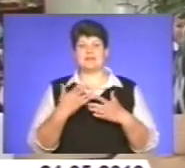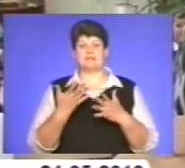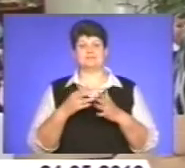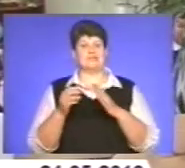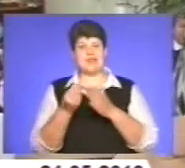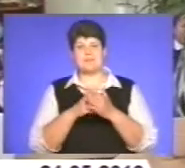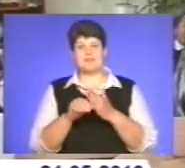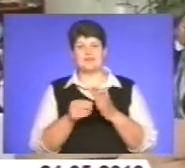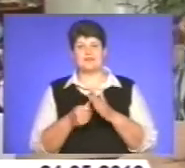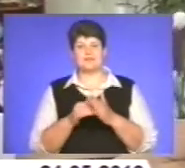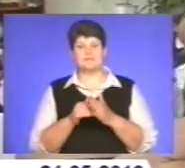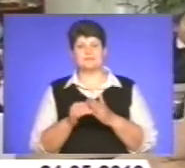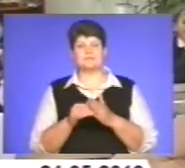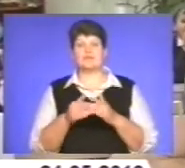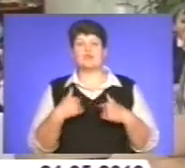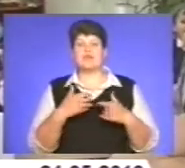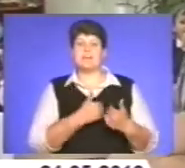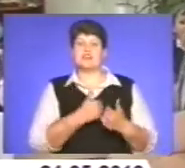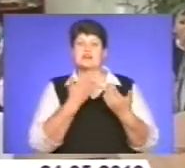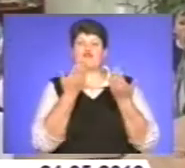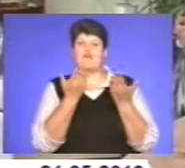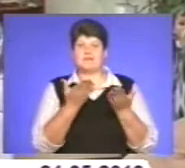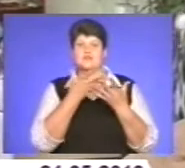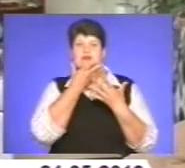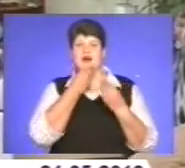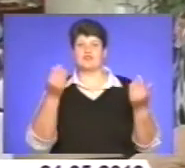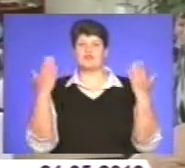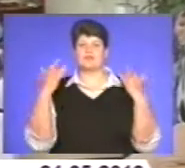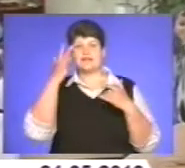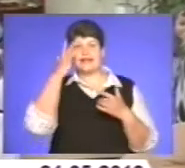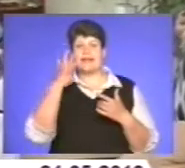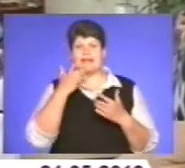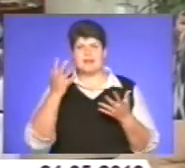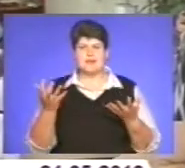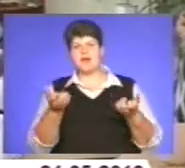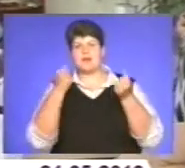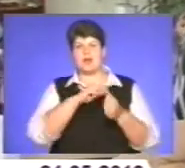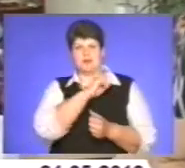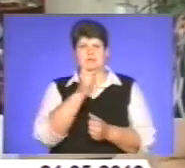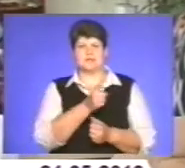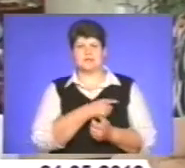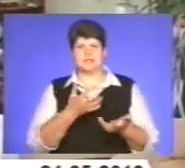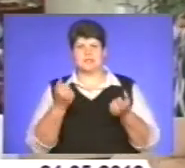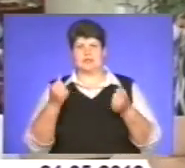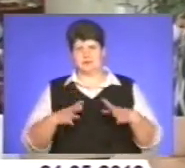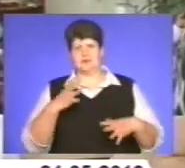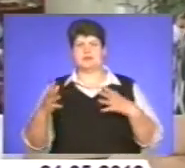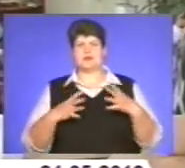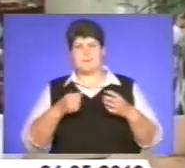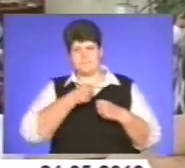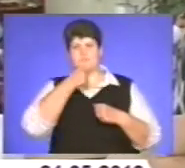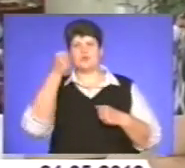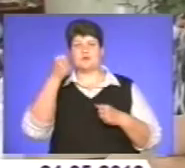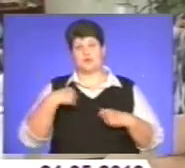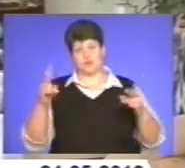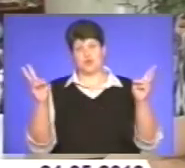підведуть. Тому я, діти, вам бажаю, щоб ви гарно відпочили літом, набралися сили, наснаги, подорослішали, і ми з